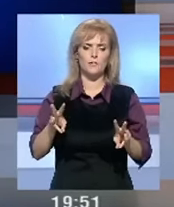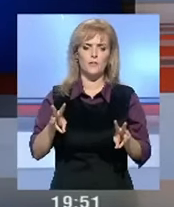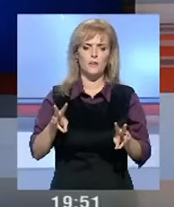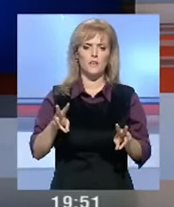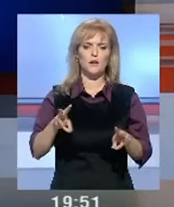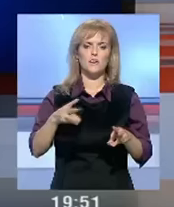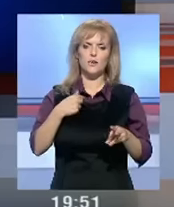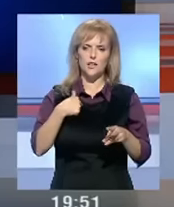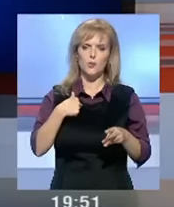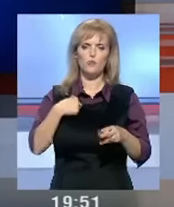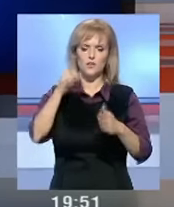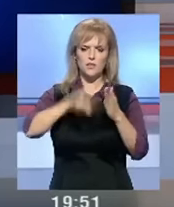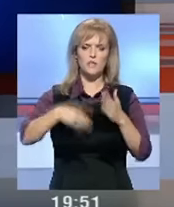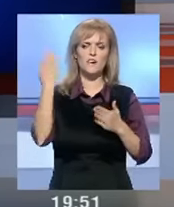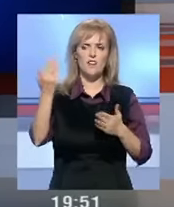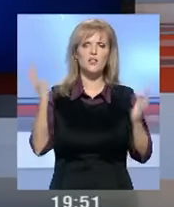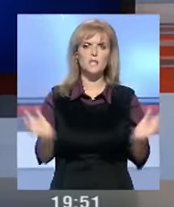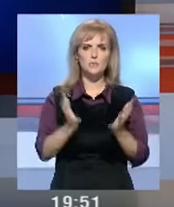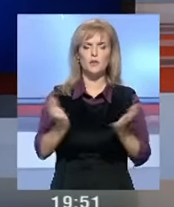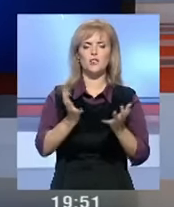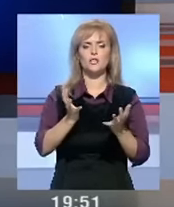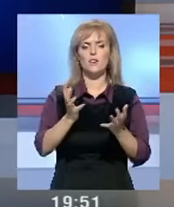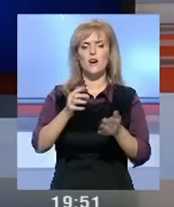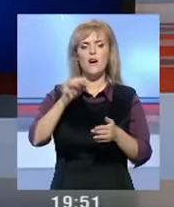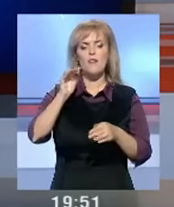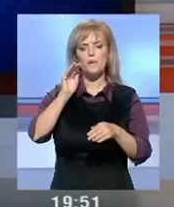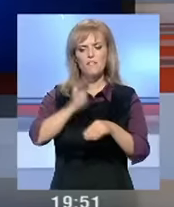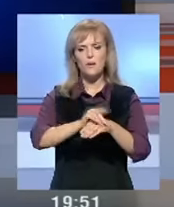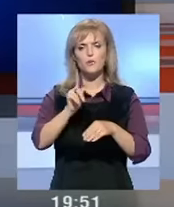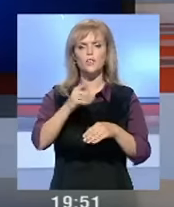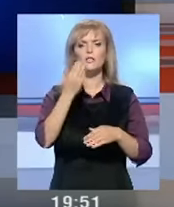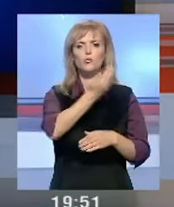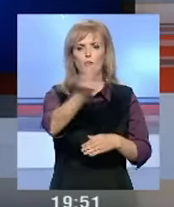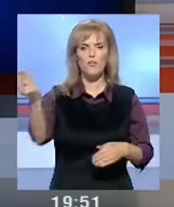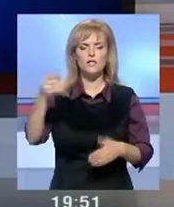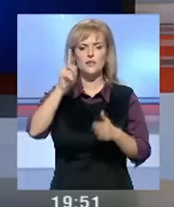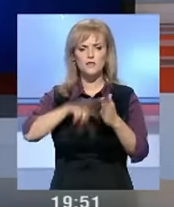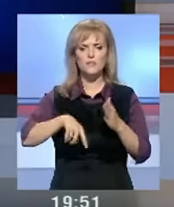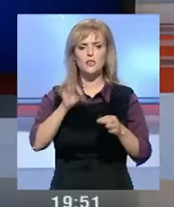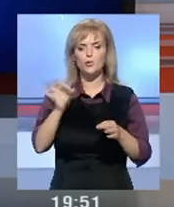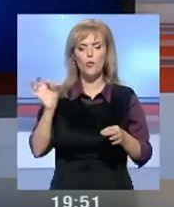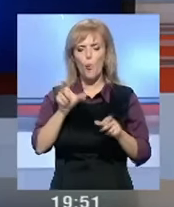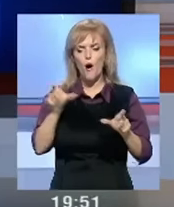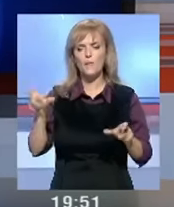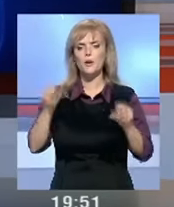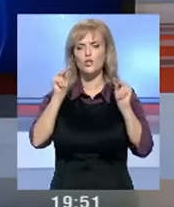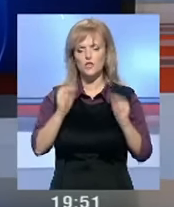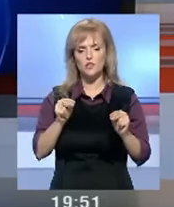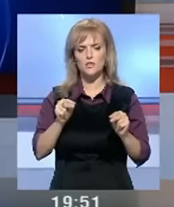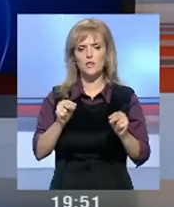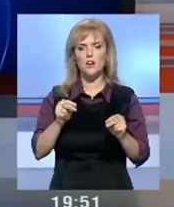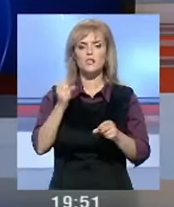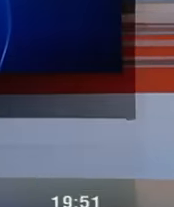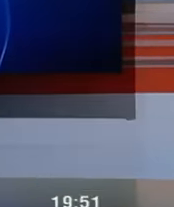sprijinul dumneavoastră, contez pe faptul că și dumneavoastră credeți în oameni corecți și cinstiți și o să facem împreună